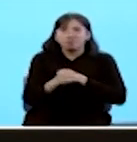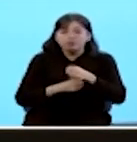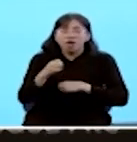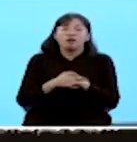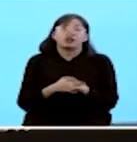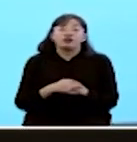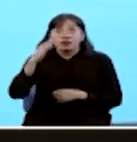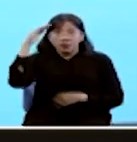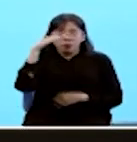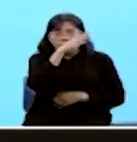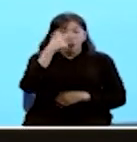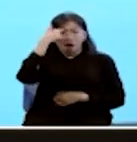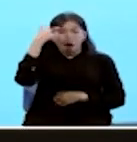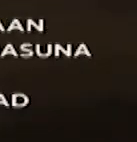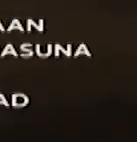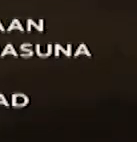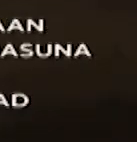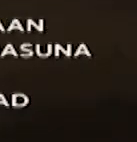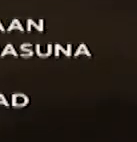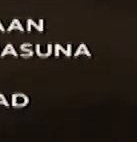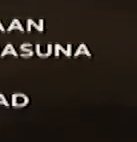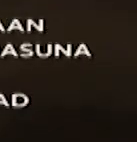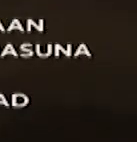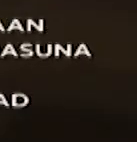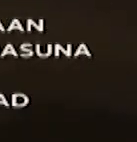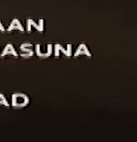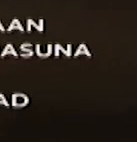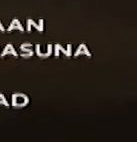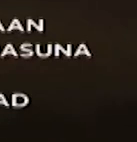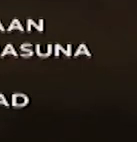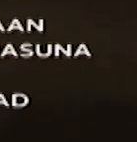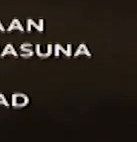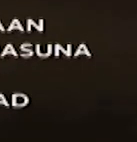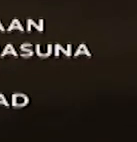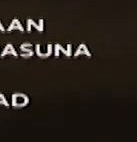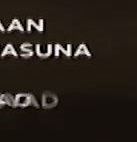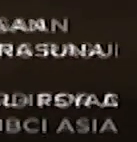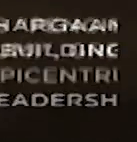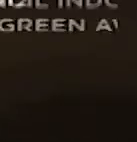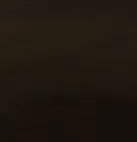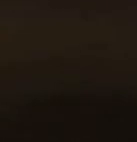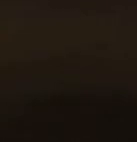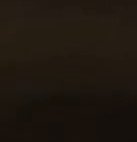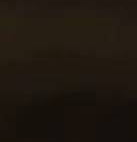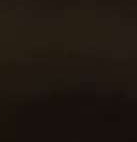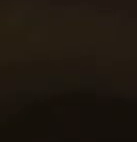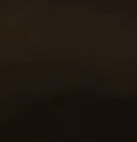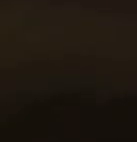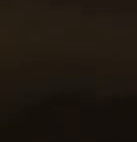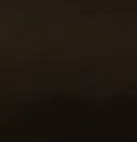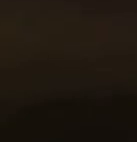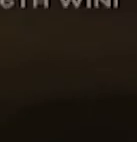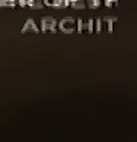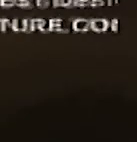sanalah kiprahnya sebagai arsitek semakin menonjol. Ia sukses meraih berbagai penghargaan bergengsi, baik lokal maupun